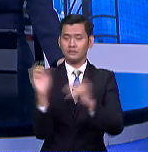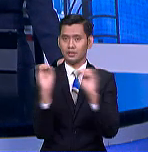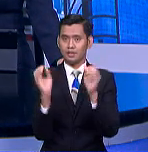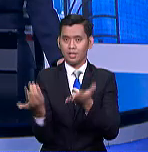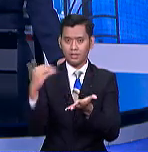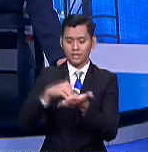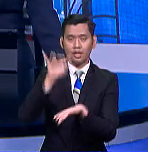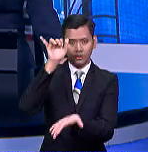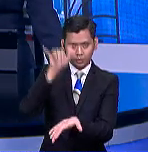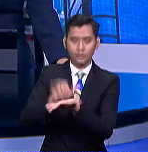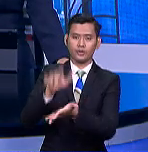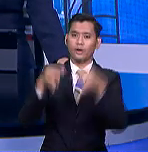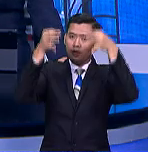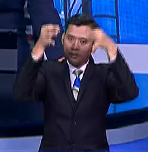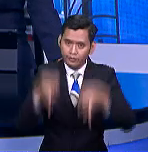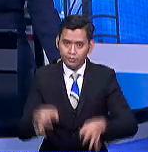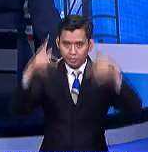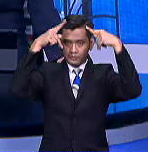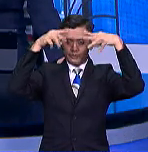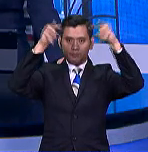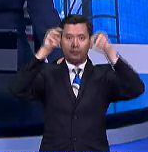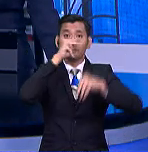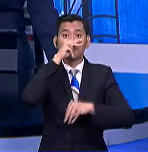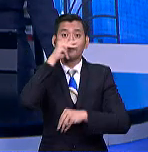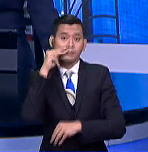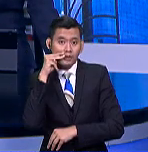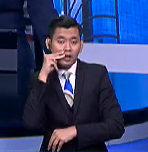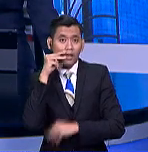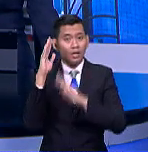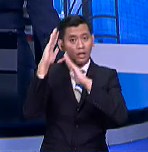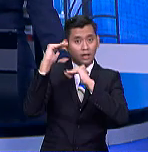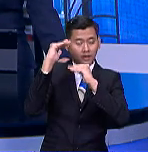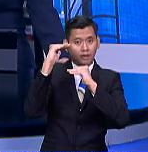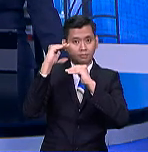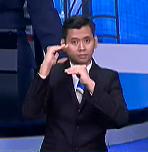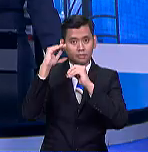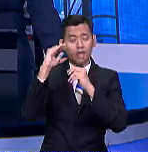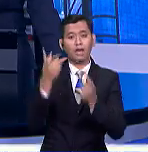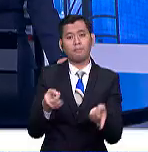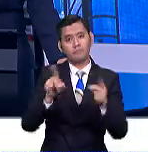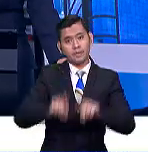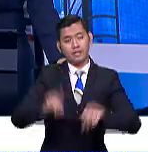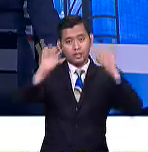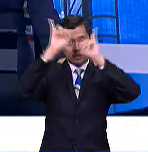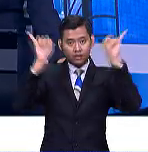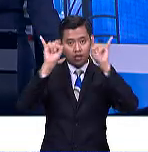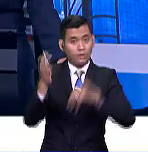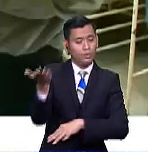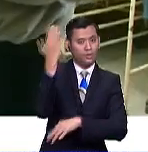Demikian jaminan yang diberikan Perdana Menteri Tan Sri Muhyiddin Yassin agar peristiwa Isnin lalu tidak